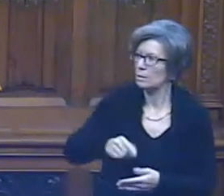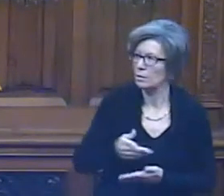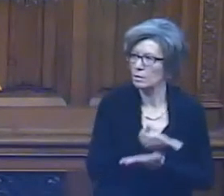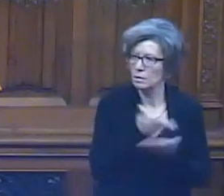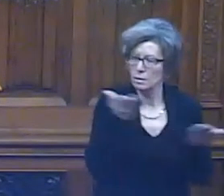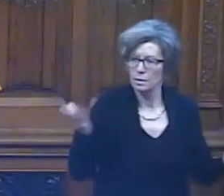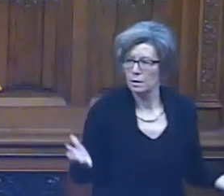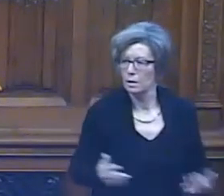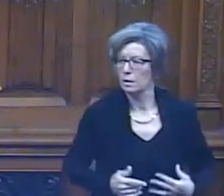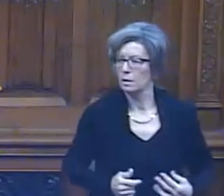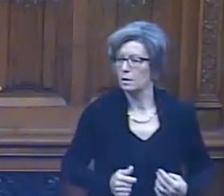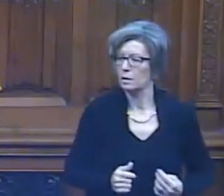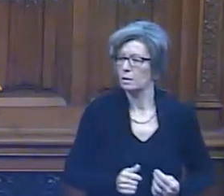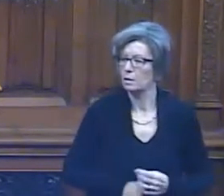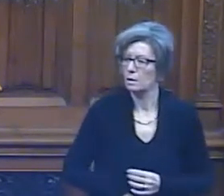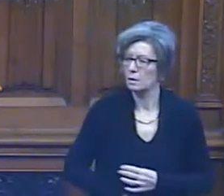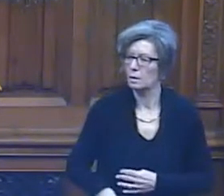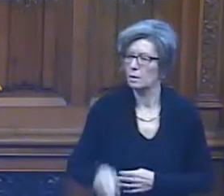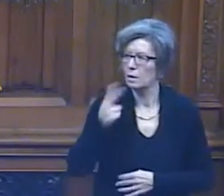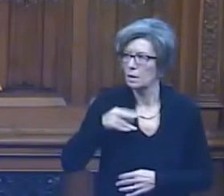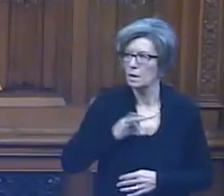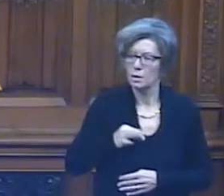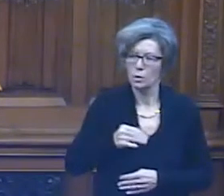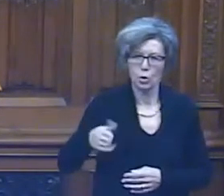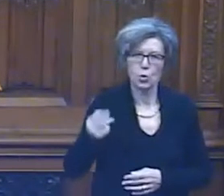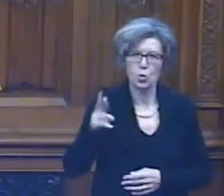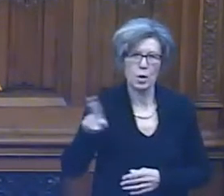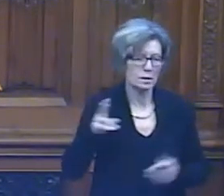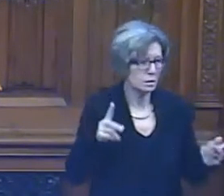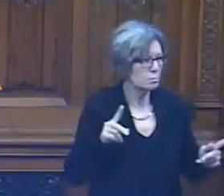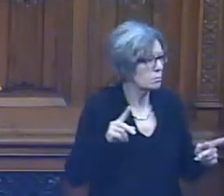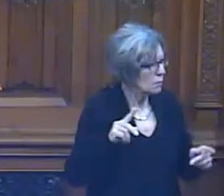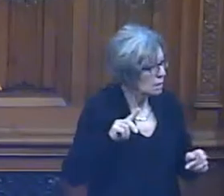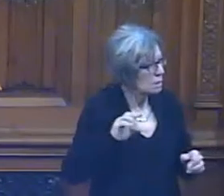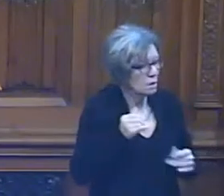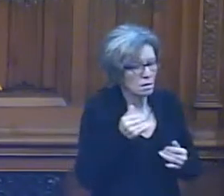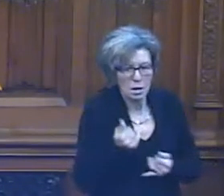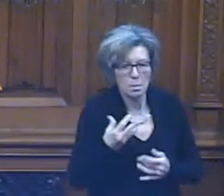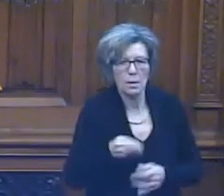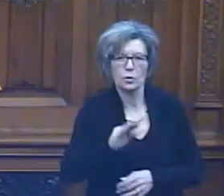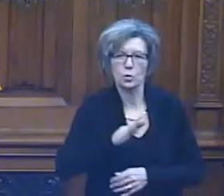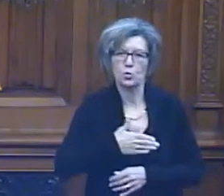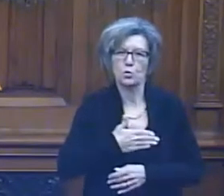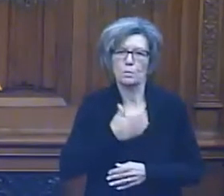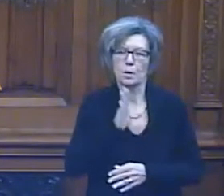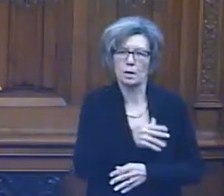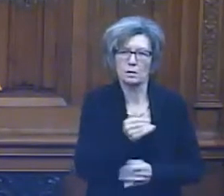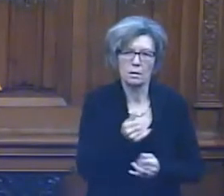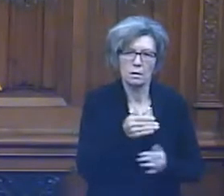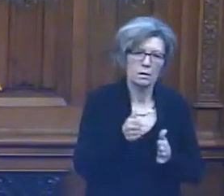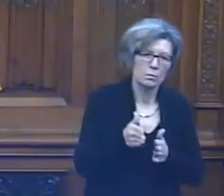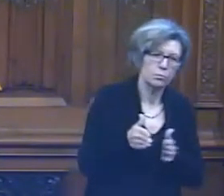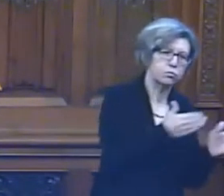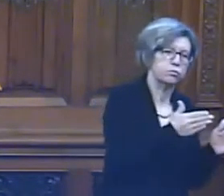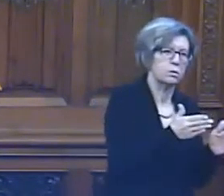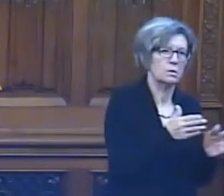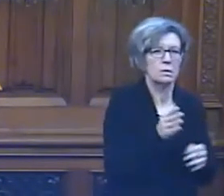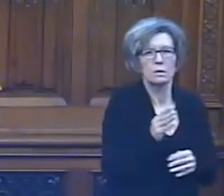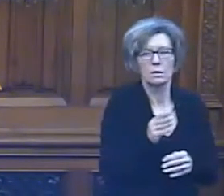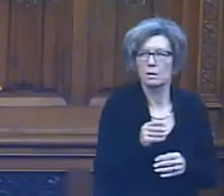Kolleginnen und Kollegen. Herr Kollege Jurecka, ich bin immer wieder überrascht, ob der Schwenk in der